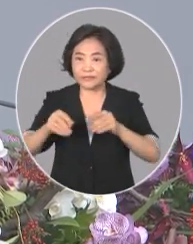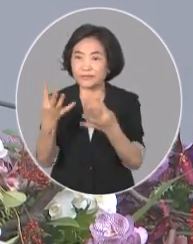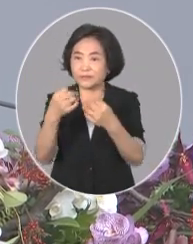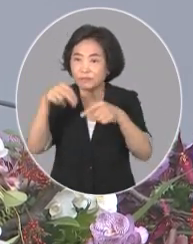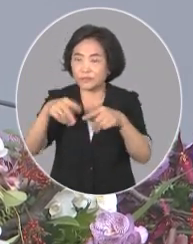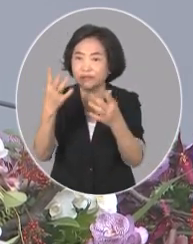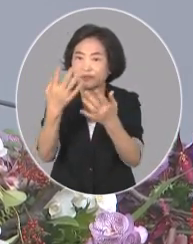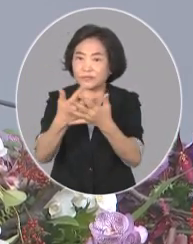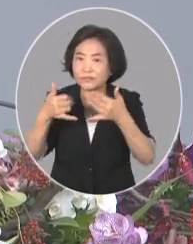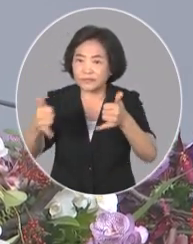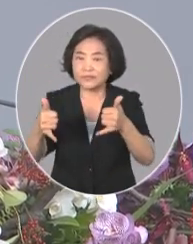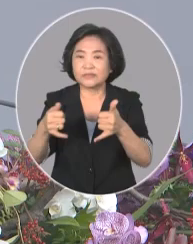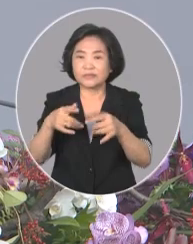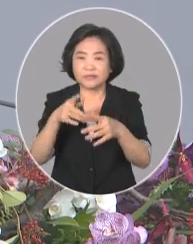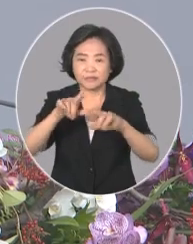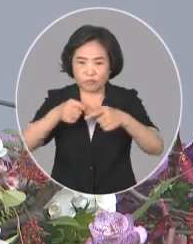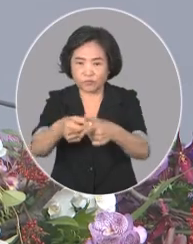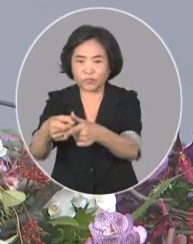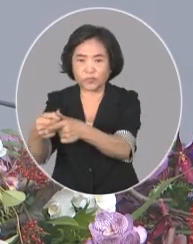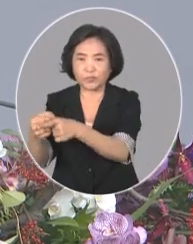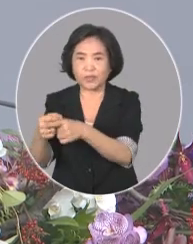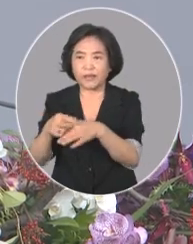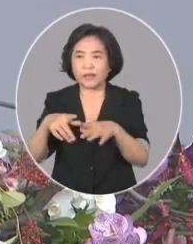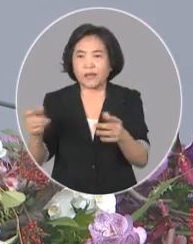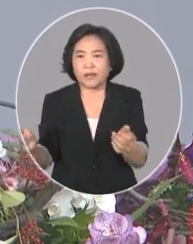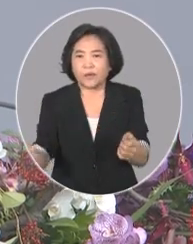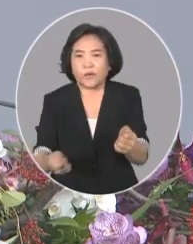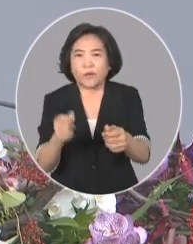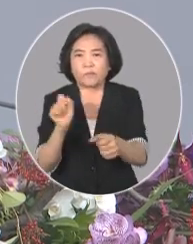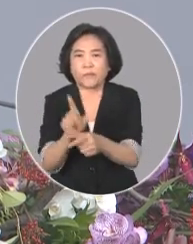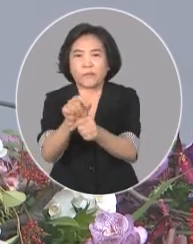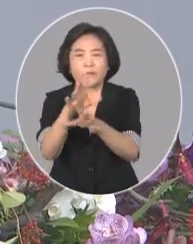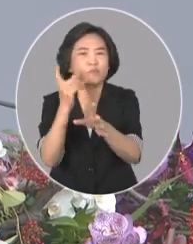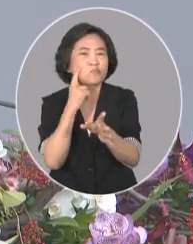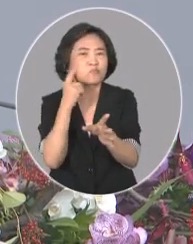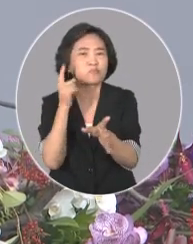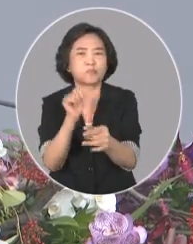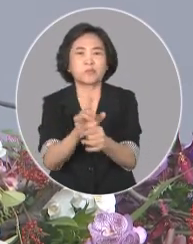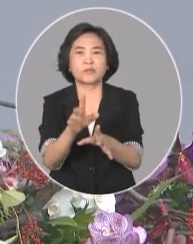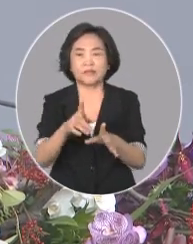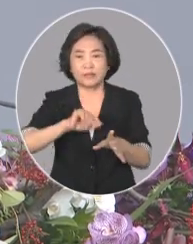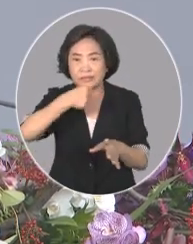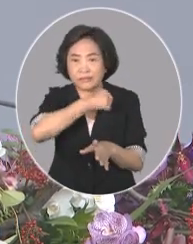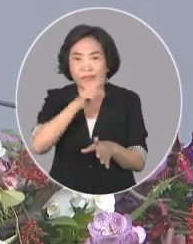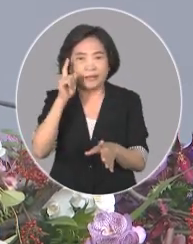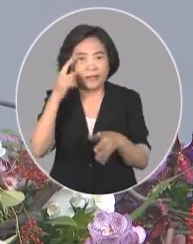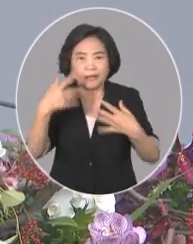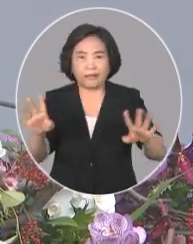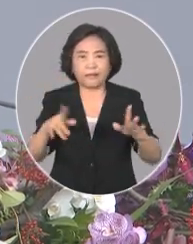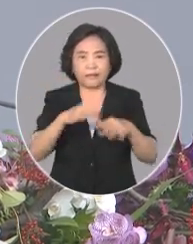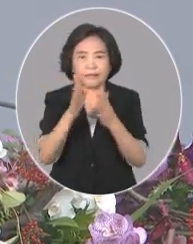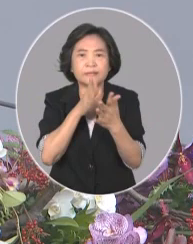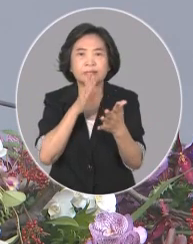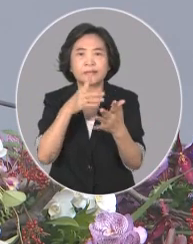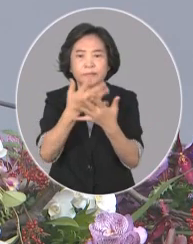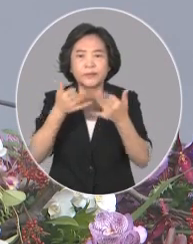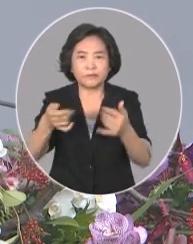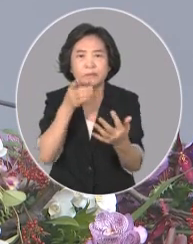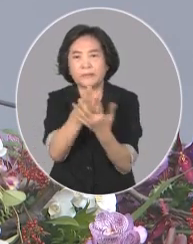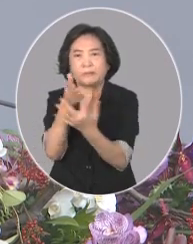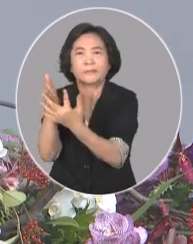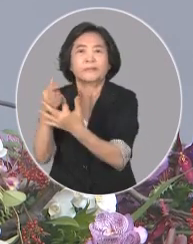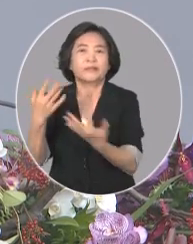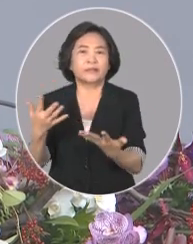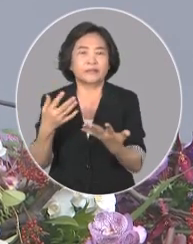ไต้หวันนั้นถูกทำลายประการที่3ไต้หวันจะเสริมสร้างความแข็งแกร่งให้กับกองทัพหลายปีมานี้ไต้หวันถูกคุกคามแ